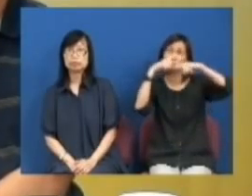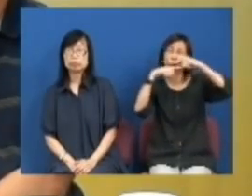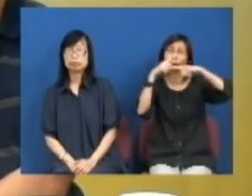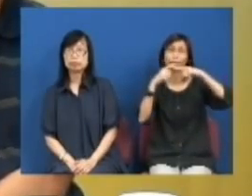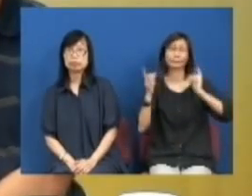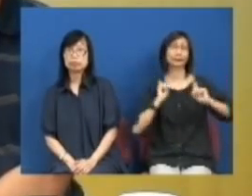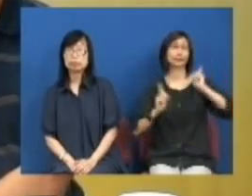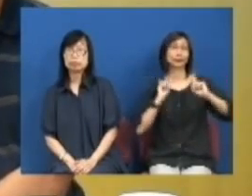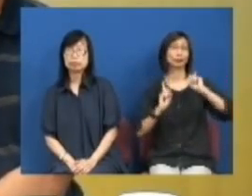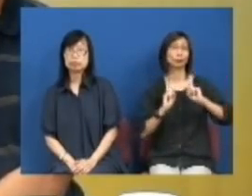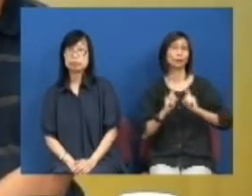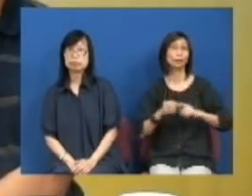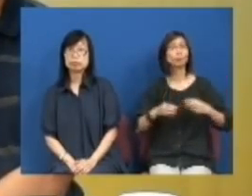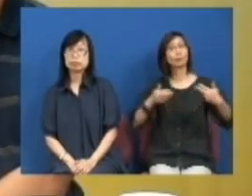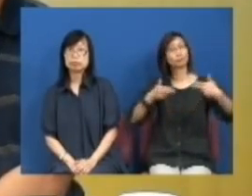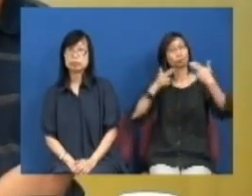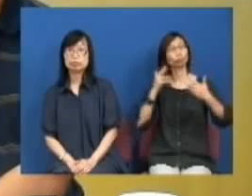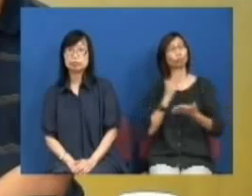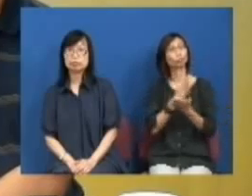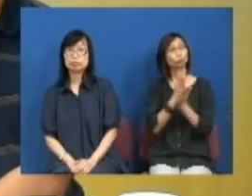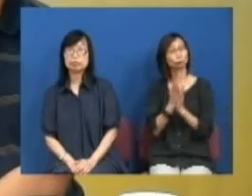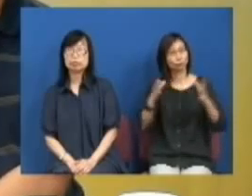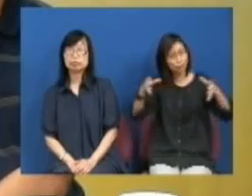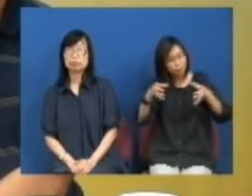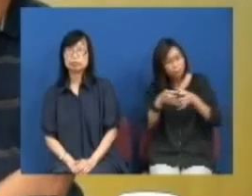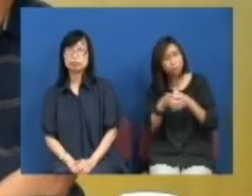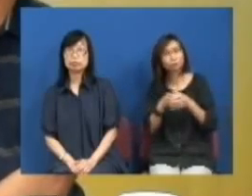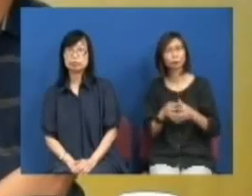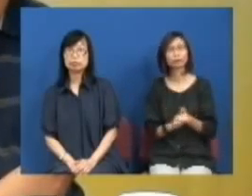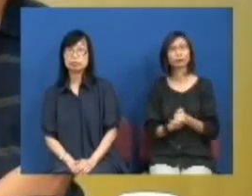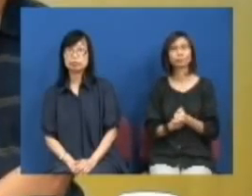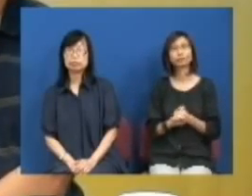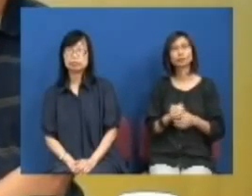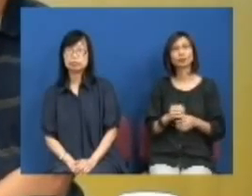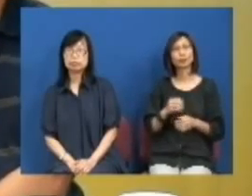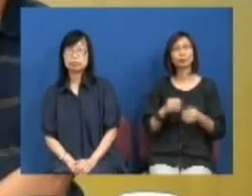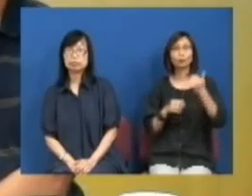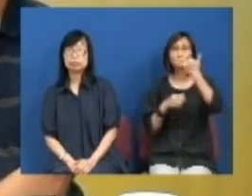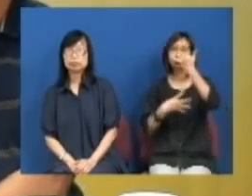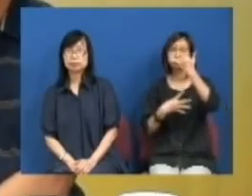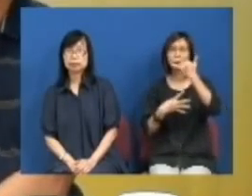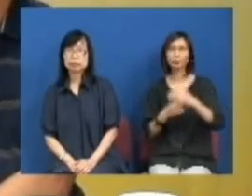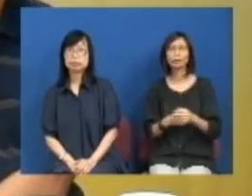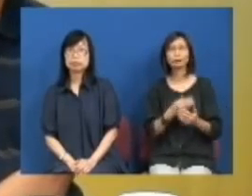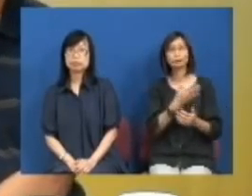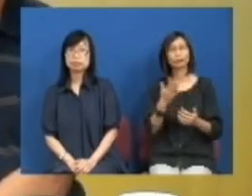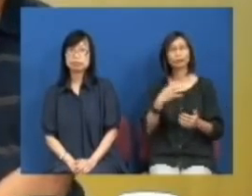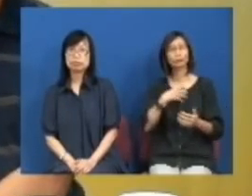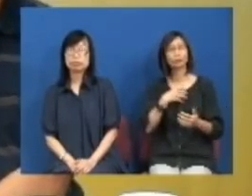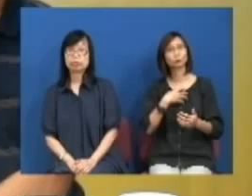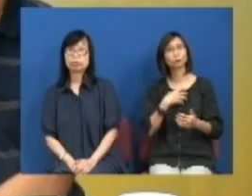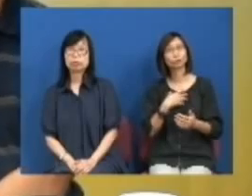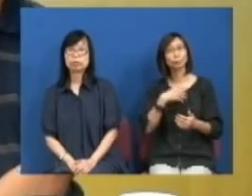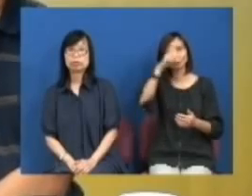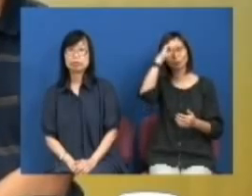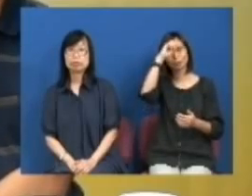越收窄啊，咁所以六四咧。很多人都開始留意到，就係話唔單止係悼念八九年的事件，甚至都